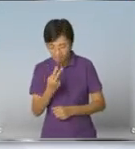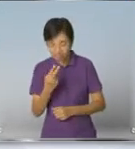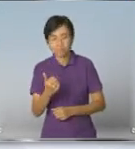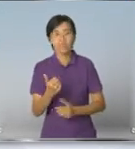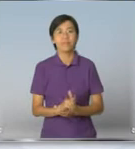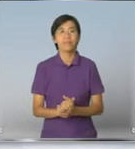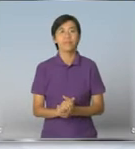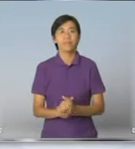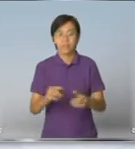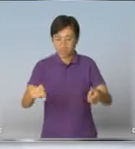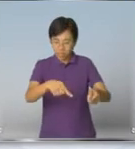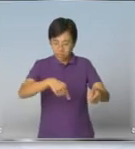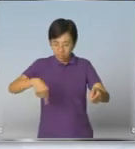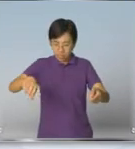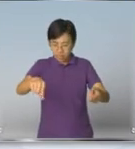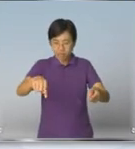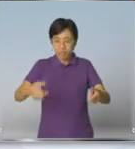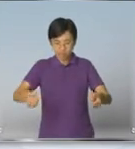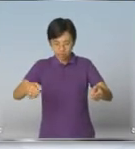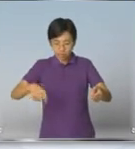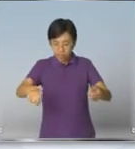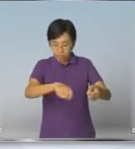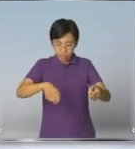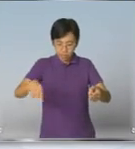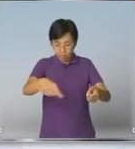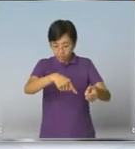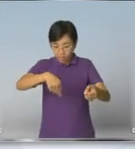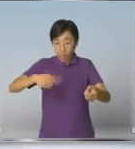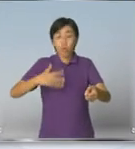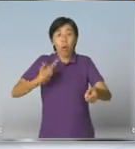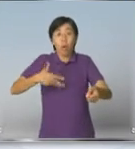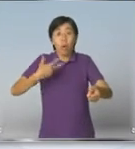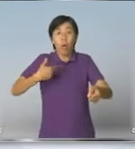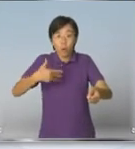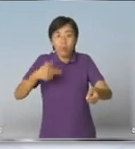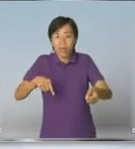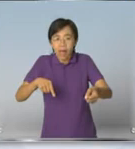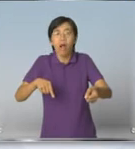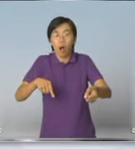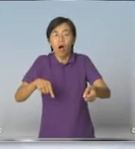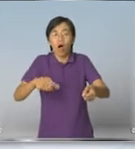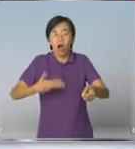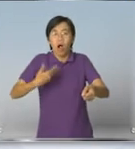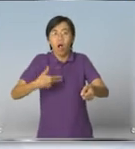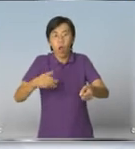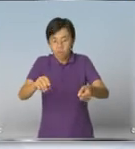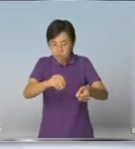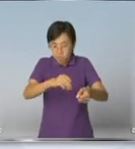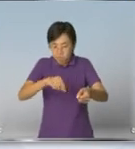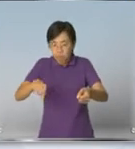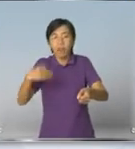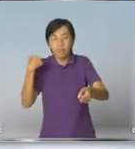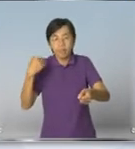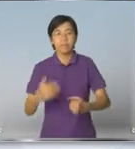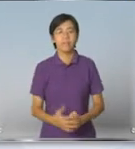ได้ชัดจากแป้งบริเวณรอบนอกก็คือรอบนอกเนี่ยจะโดนความร้อนแล้วก็ตัวน้ำของแป้งก็จะสุกก่อนตรงกล